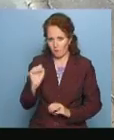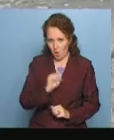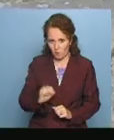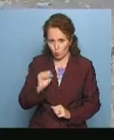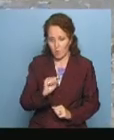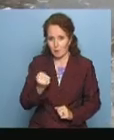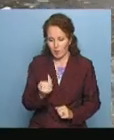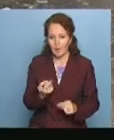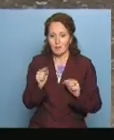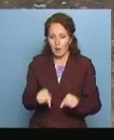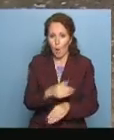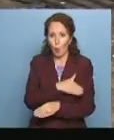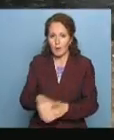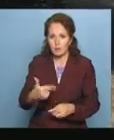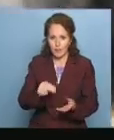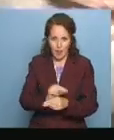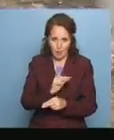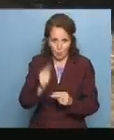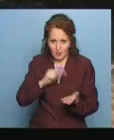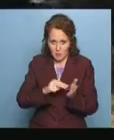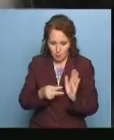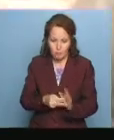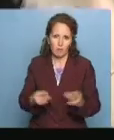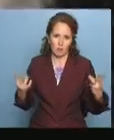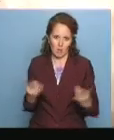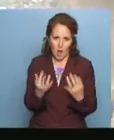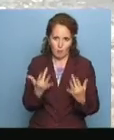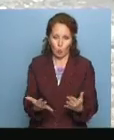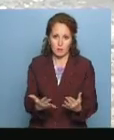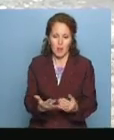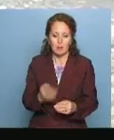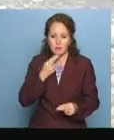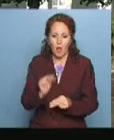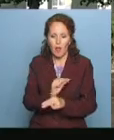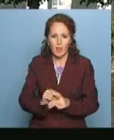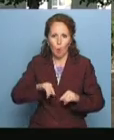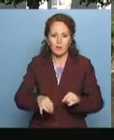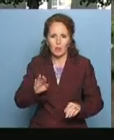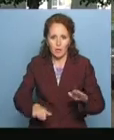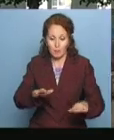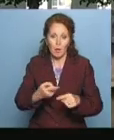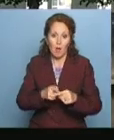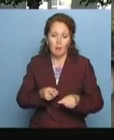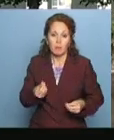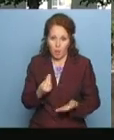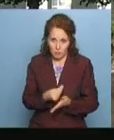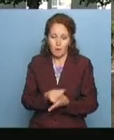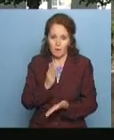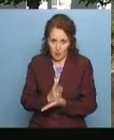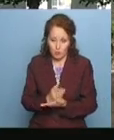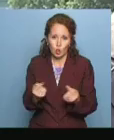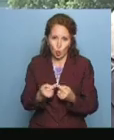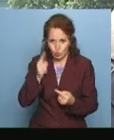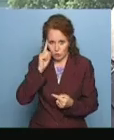тех улицах, где ремонт не запланирован, но требуется, как минимум, залатают дыры. Деньги на это есть, это точно знают народные